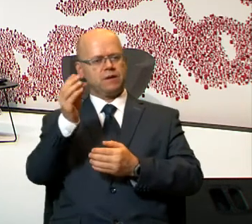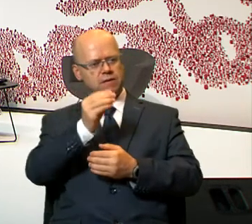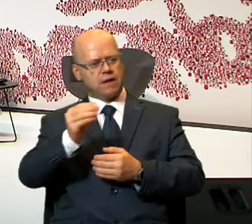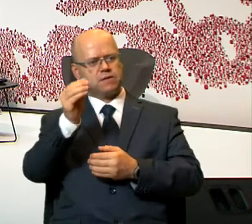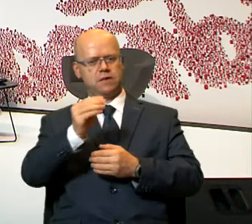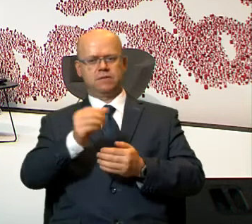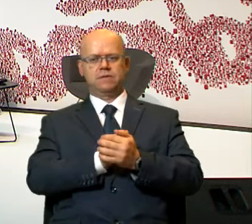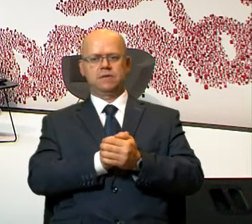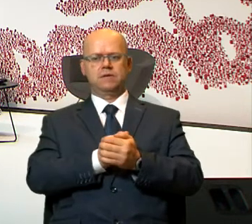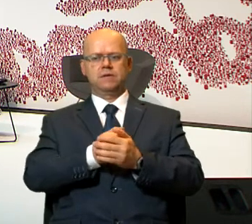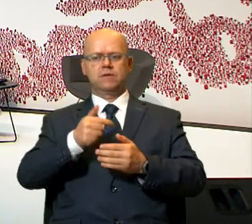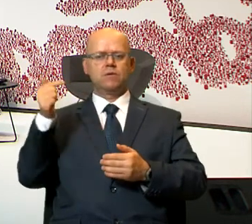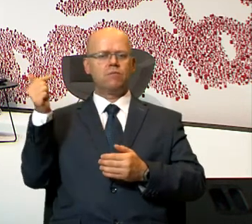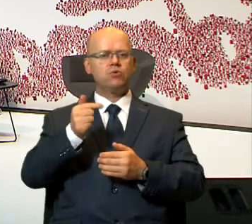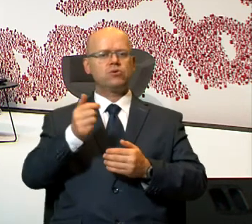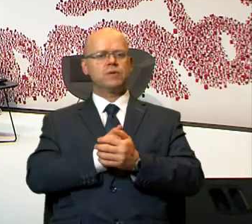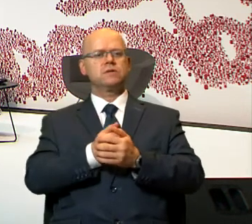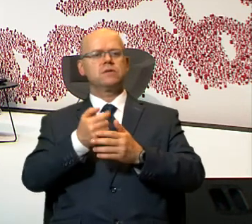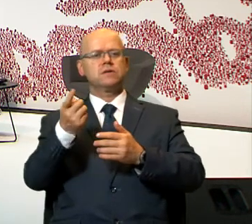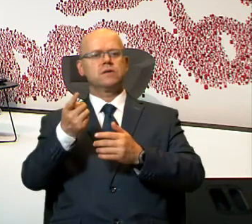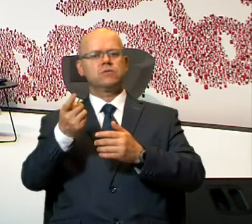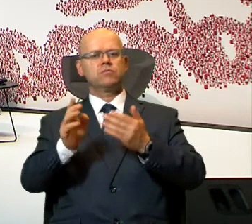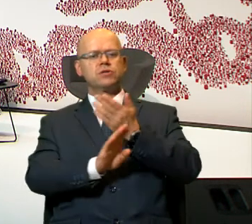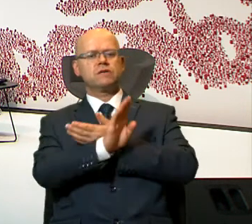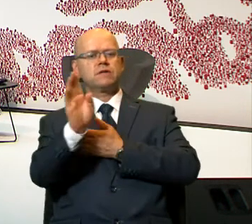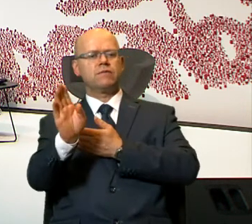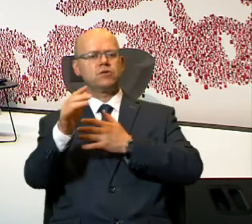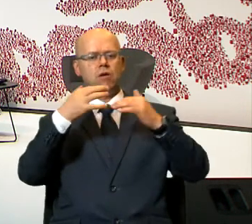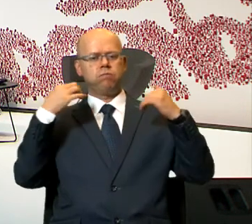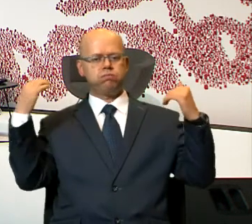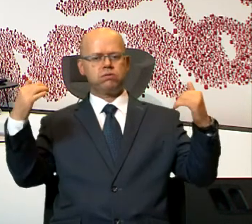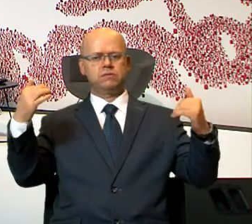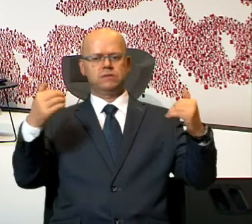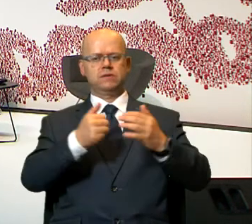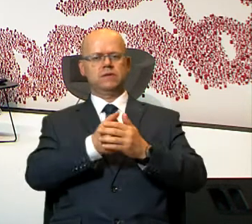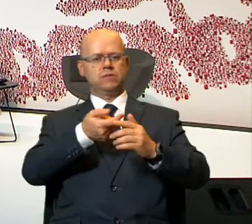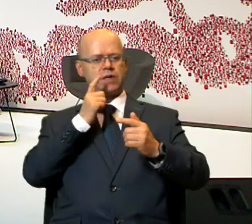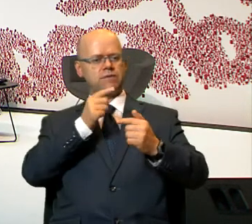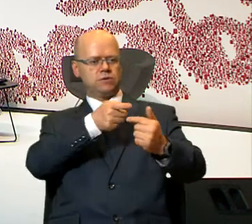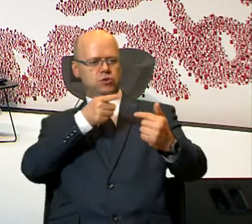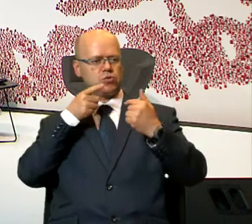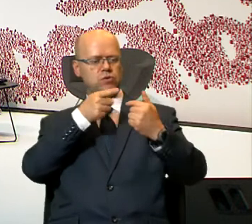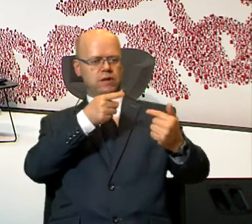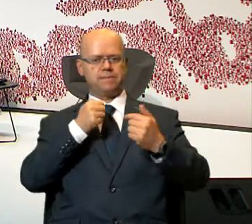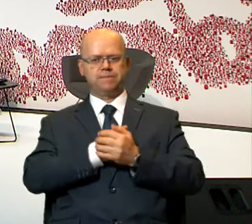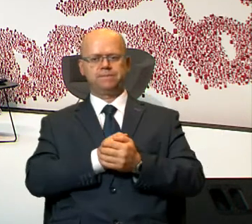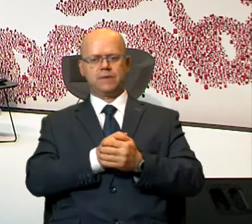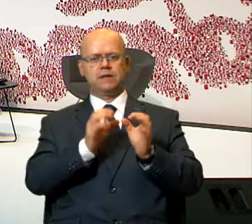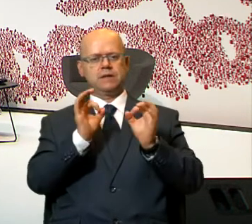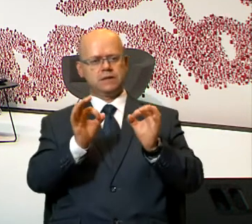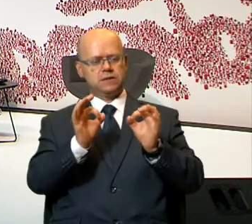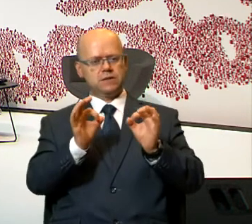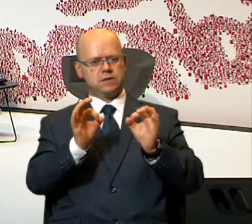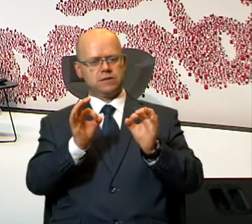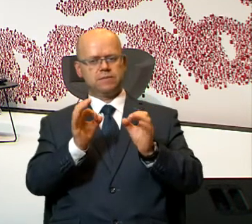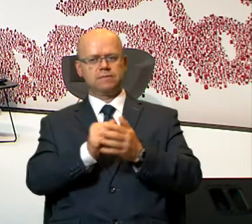taki adwokat, ambasador publiczności, zanim wejdziemy w rozmowę z publicznością, więc dzisiaj też ukłon wobec